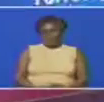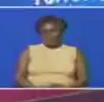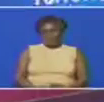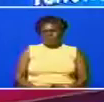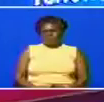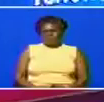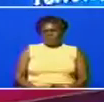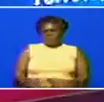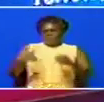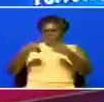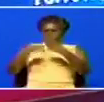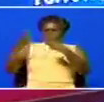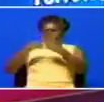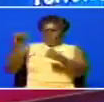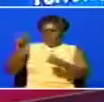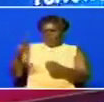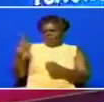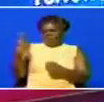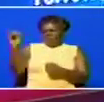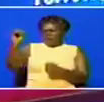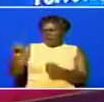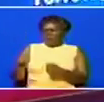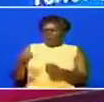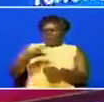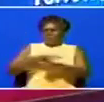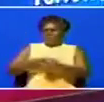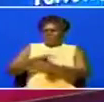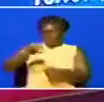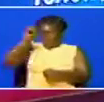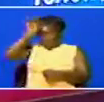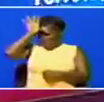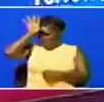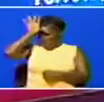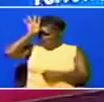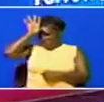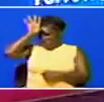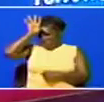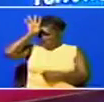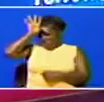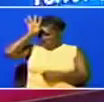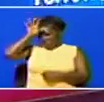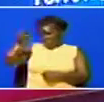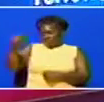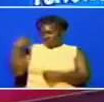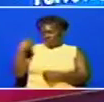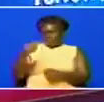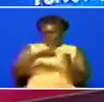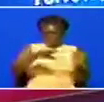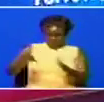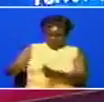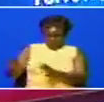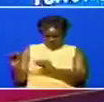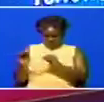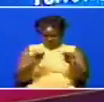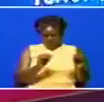amepata 78.1% ya kura ambazo zimepigwa katika kaunti ya Kiambu na hivyo kuorodheshwa kileleni. Kutoka Kiambu tuelekee